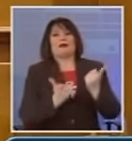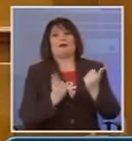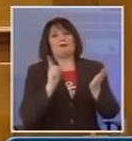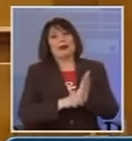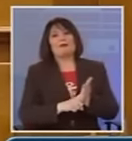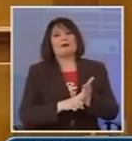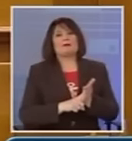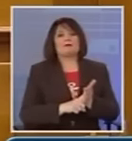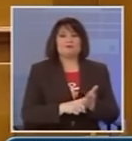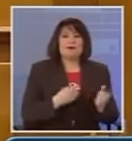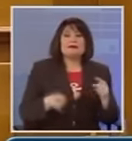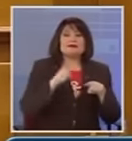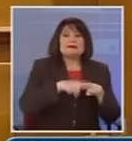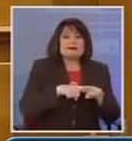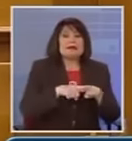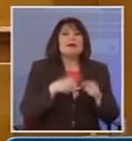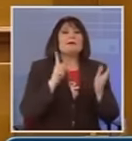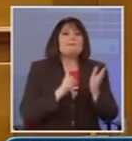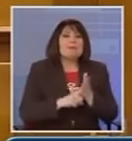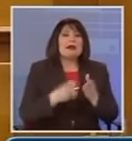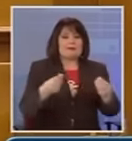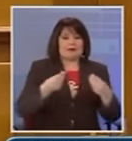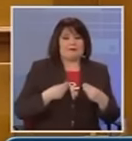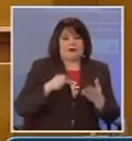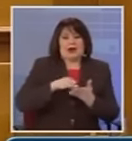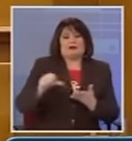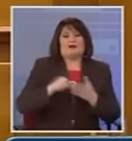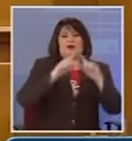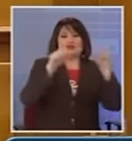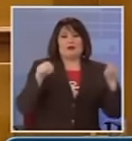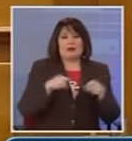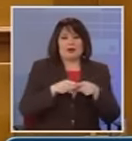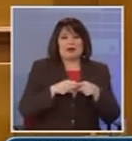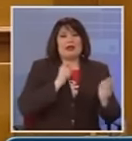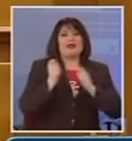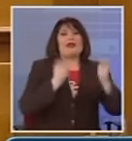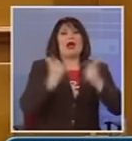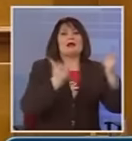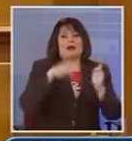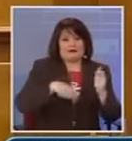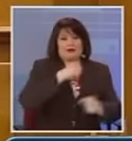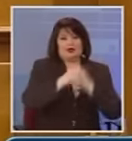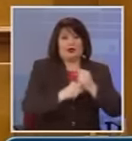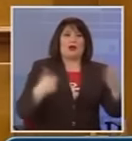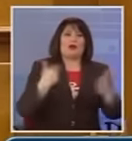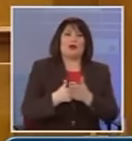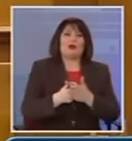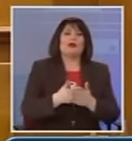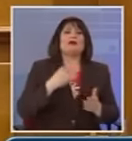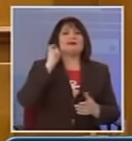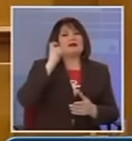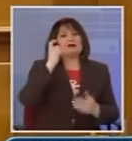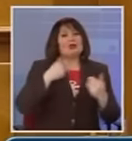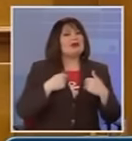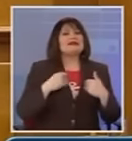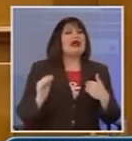Συν όσα θα πρέπει να μας δανείσουν για την εξόφληση δανείων και ομολόγων που φέτος λήγουν, που εμείς προγραμματίζαμε να τα καλύψουμε από πού,